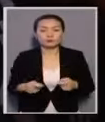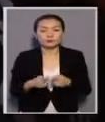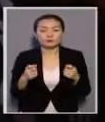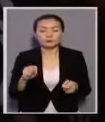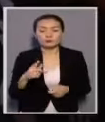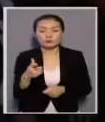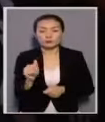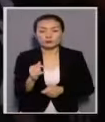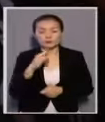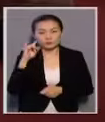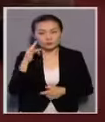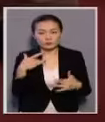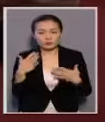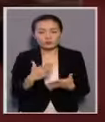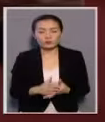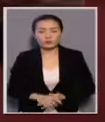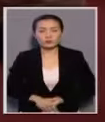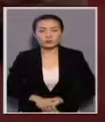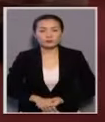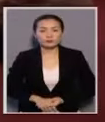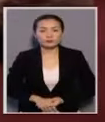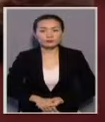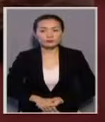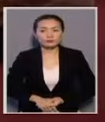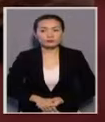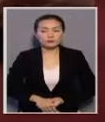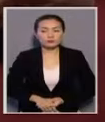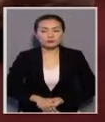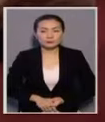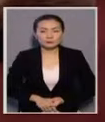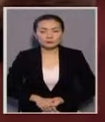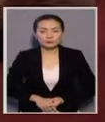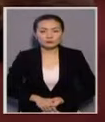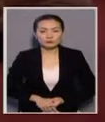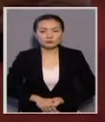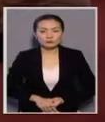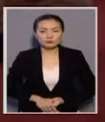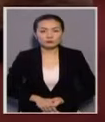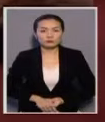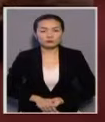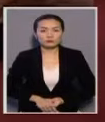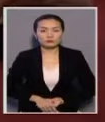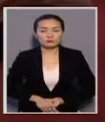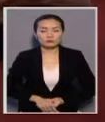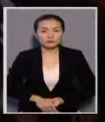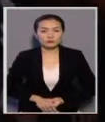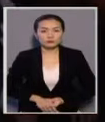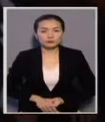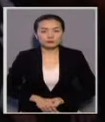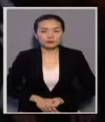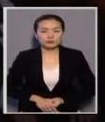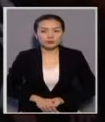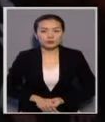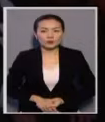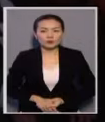Алға халық театры сахналады. Бұл жара дейтін күн ертең жазылып ақ кетеді. Ой жоқ.